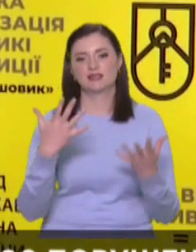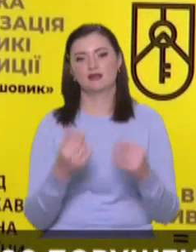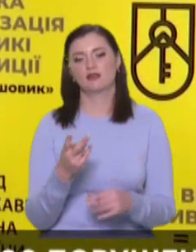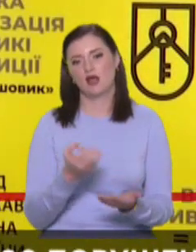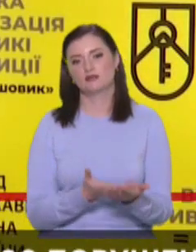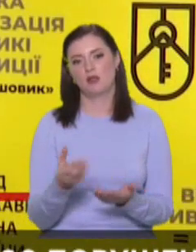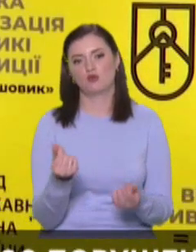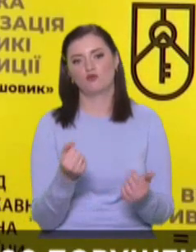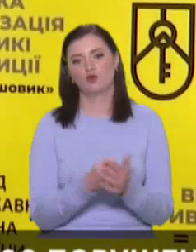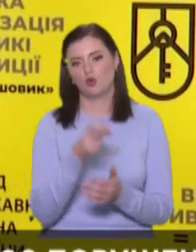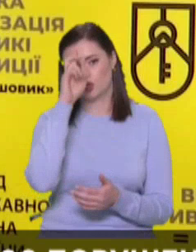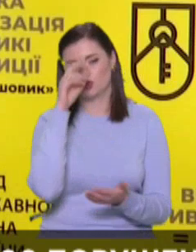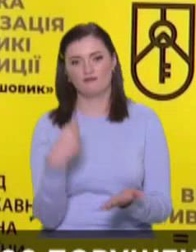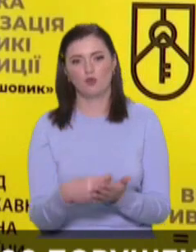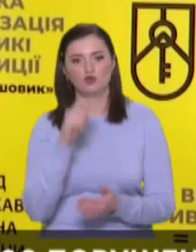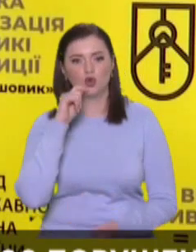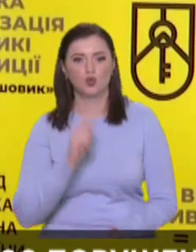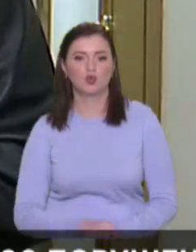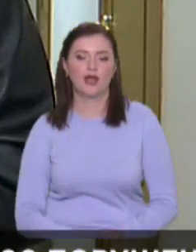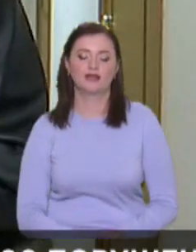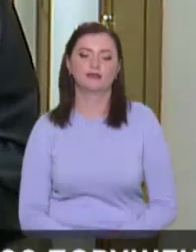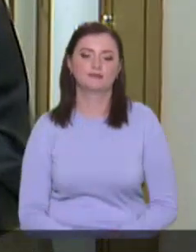сплату коштів до державного бюджету України.